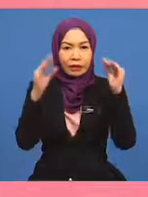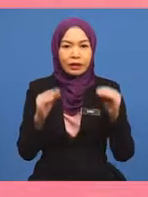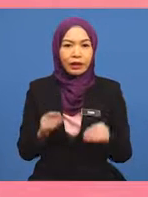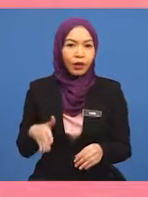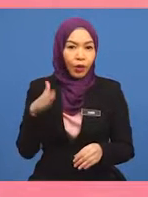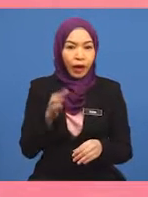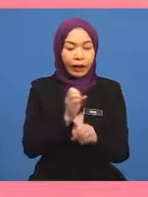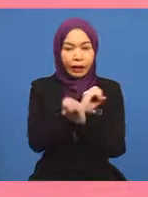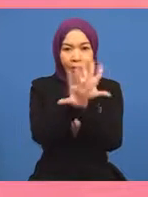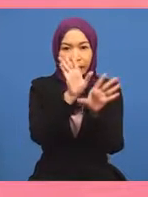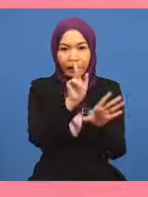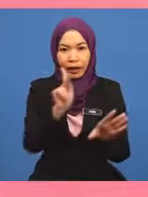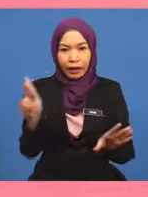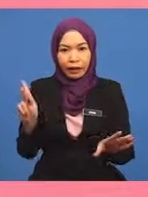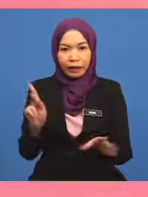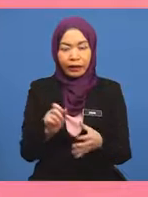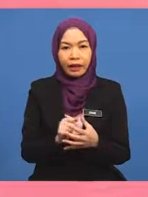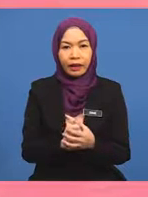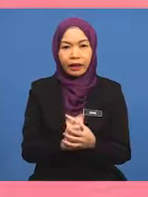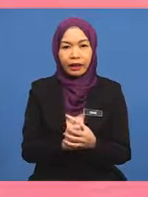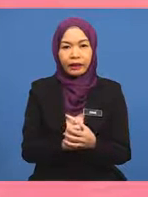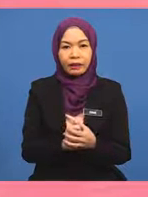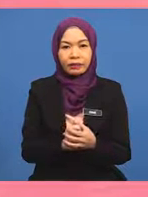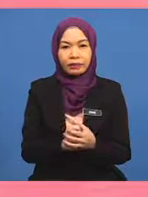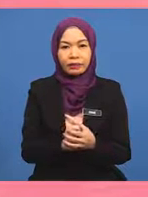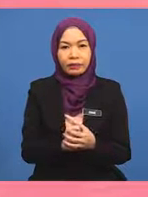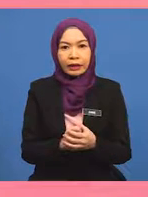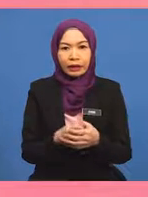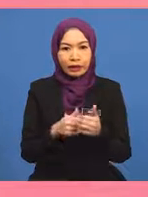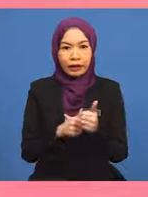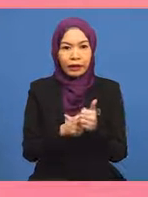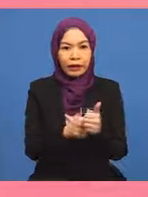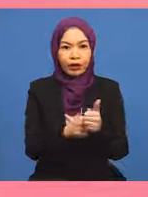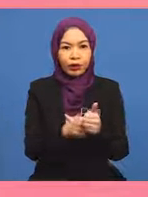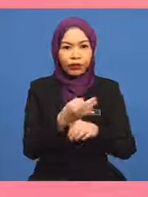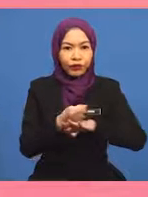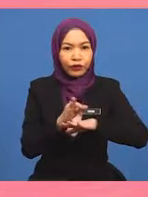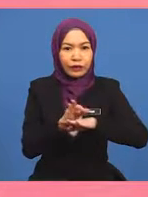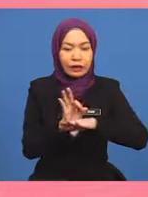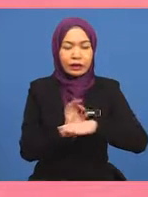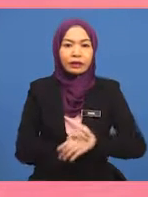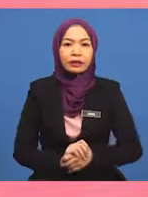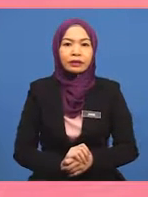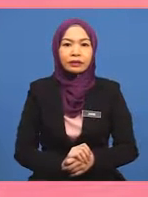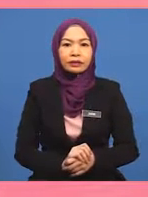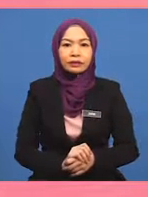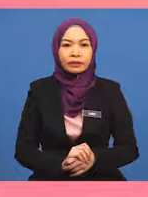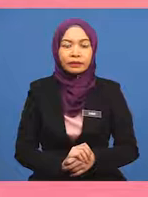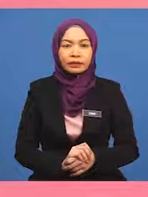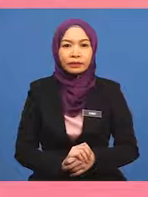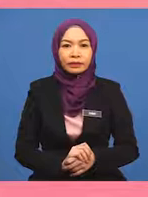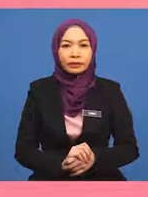menerangkan bentuk mengikut fungsi iaitu form follow function.